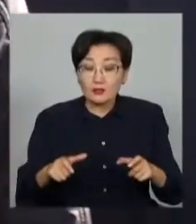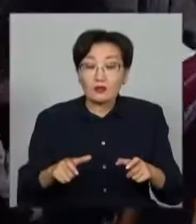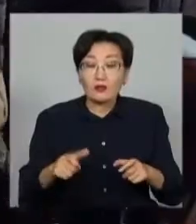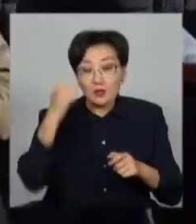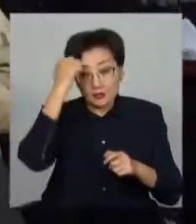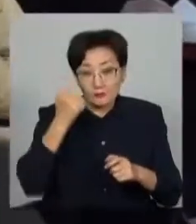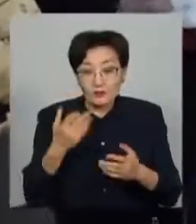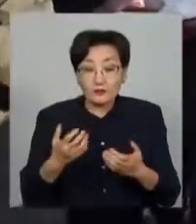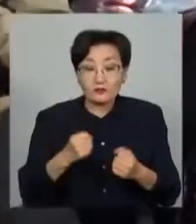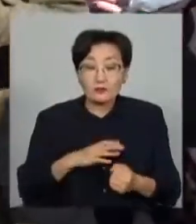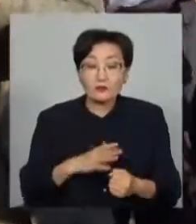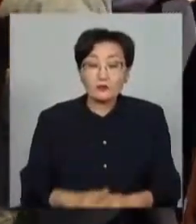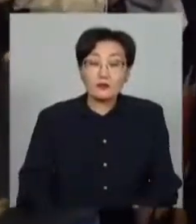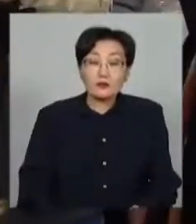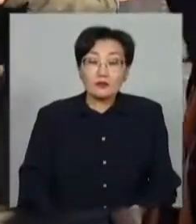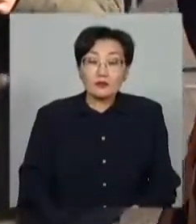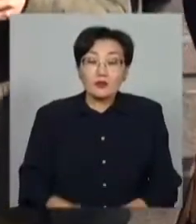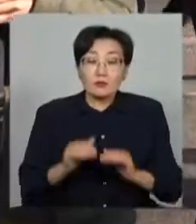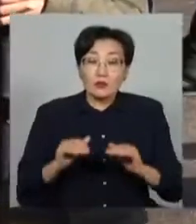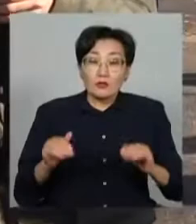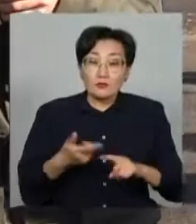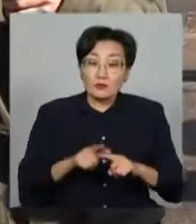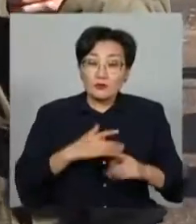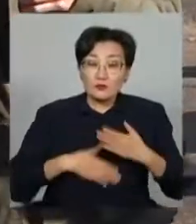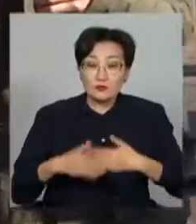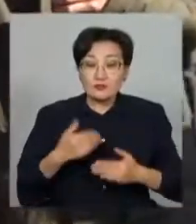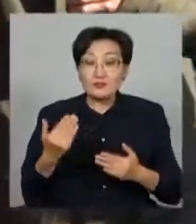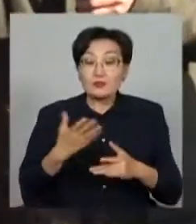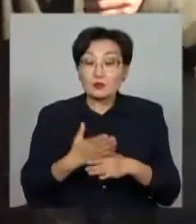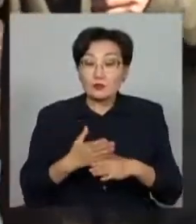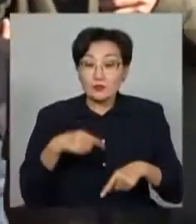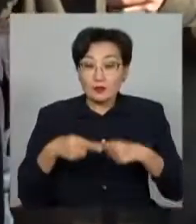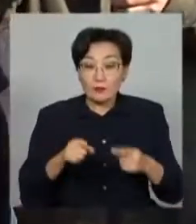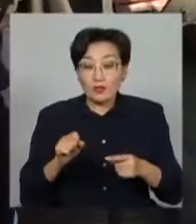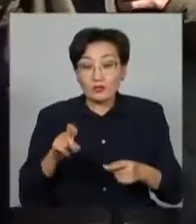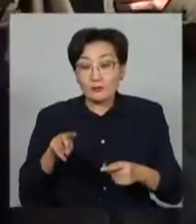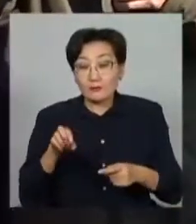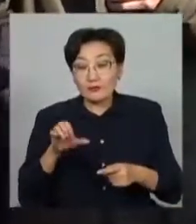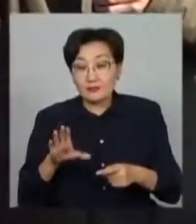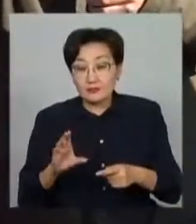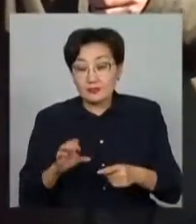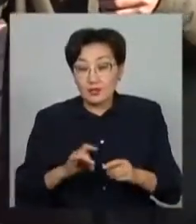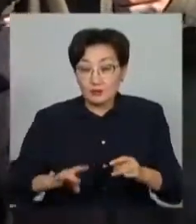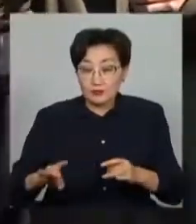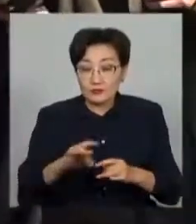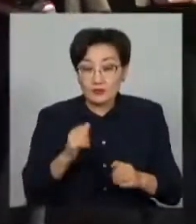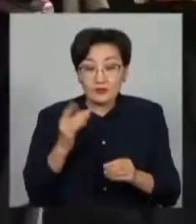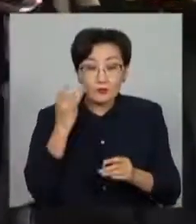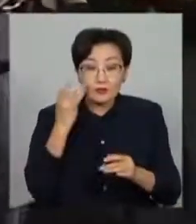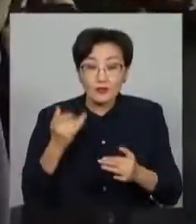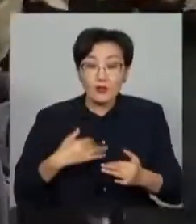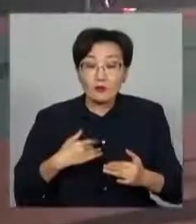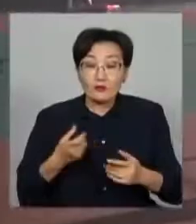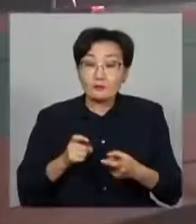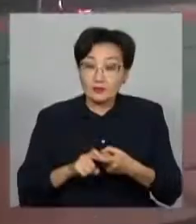бөленді. Балалар халқымыз өте қуанышты. Сіздің арқаңызда біздің Алтын Бесік ауылының беделі көтеріліп отыр. Әрқашан бізде